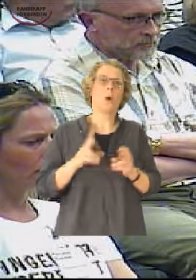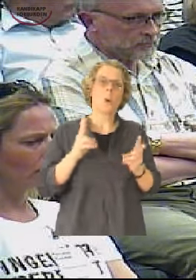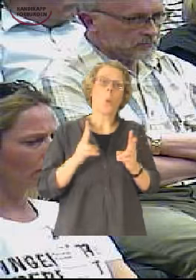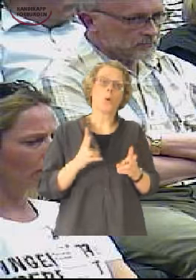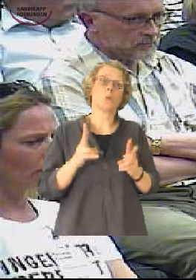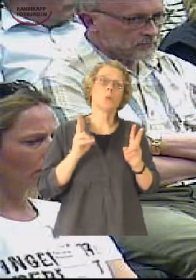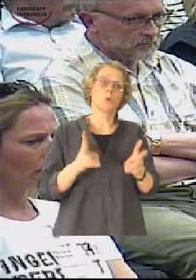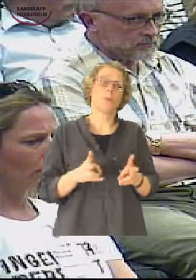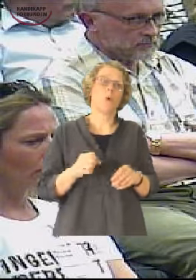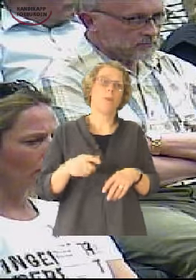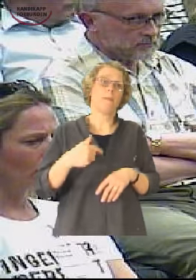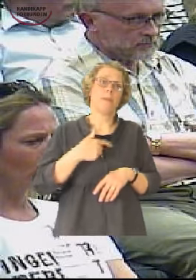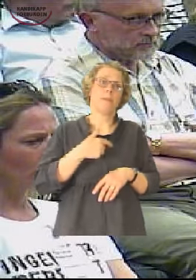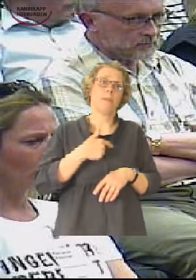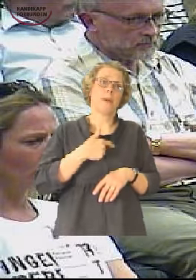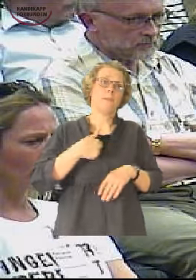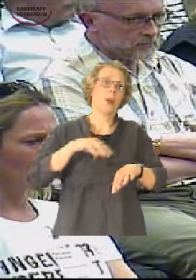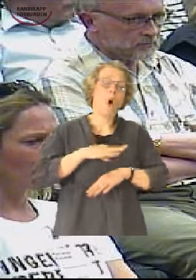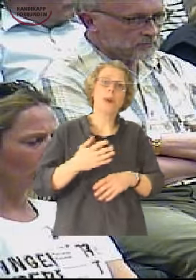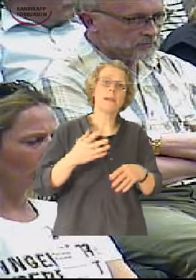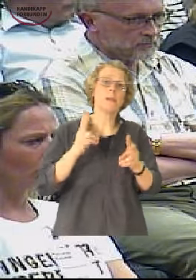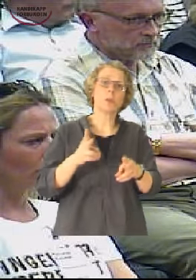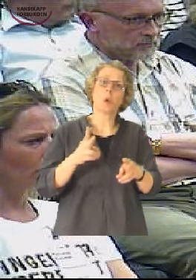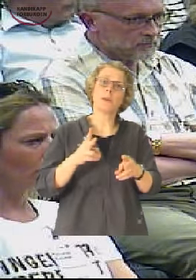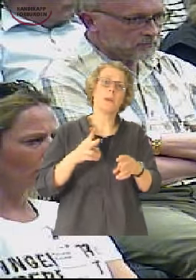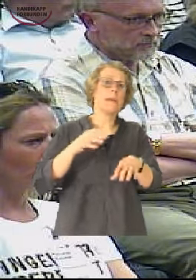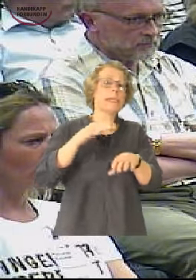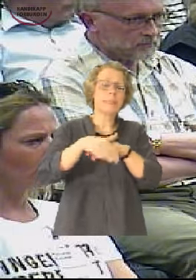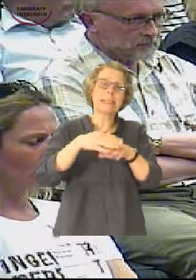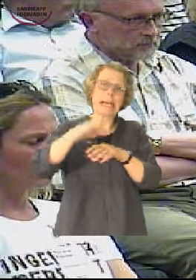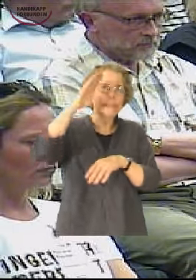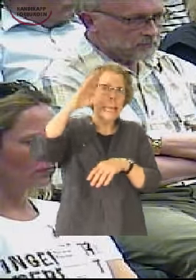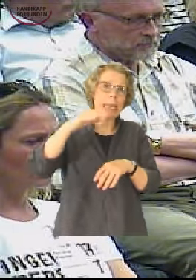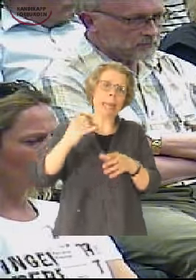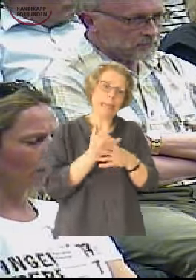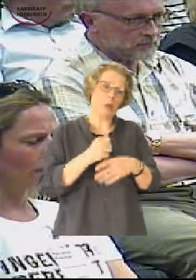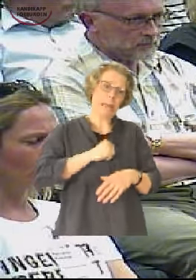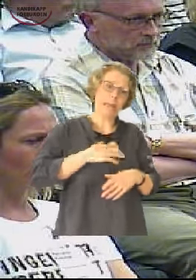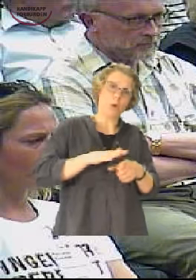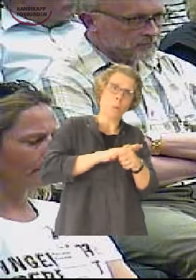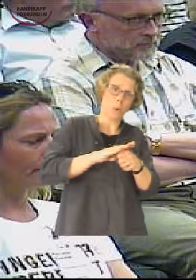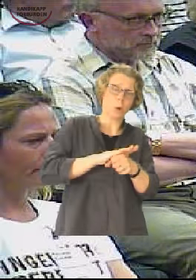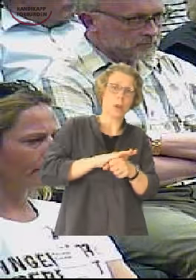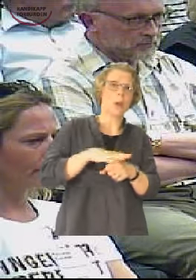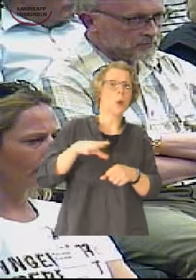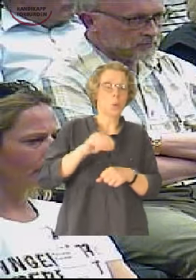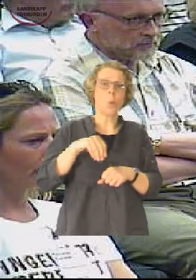om man inte har de här specialisterna inom sitt område, så är det ju väldigt svårt